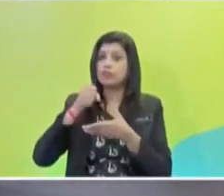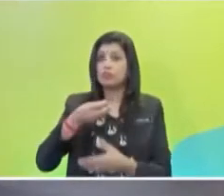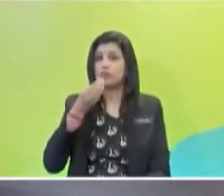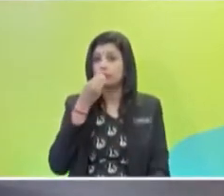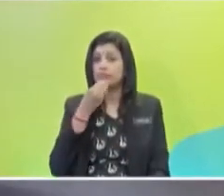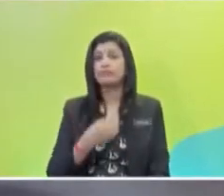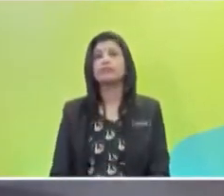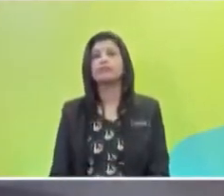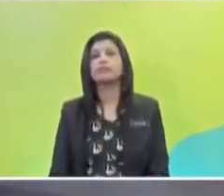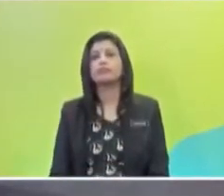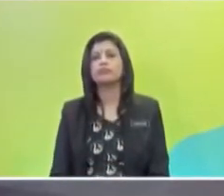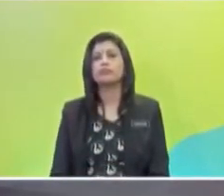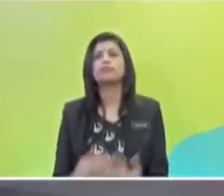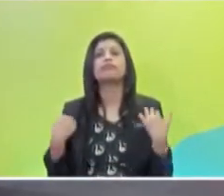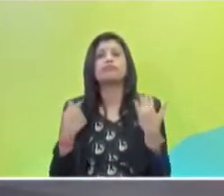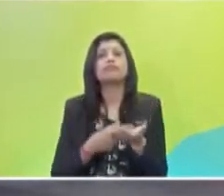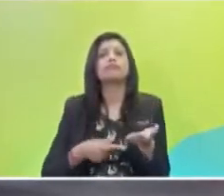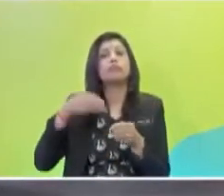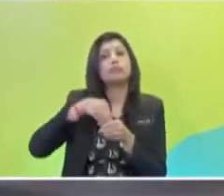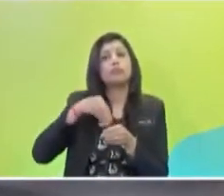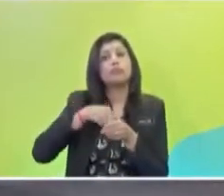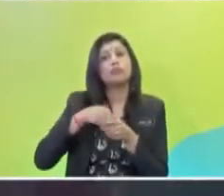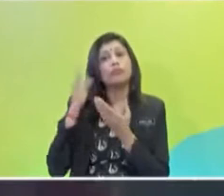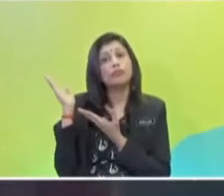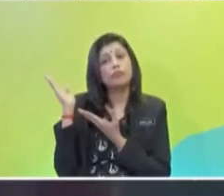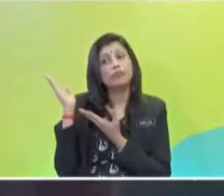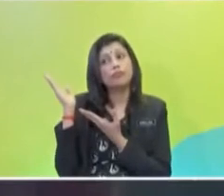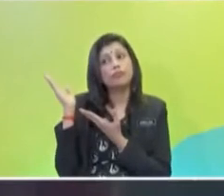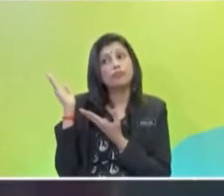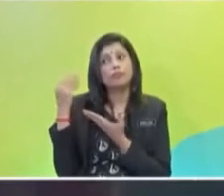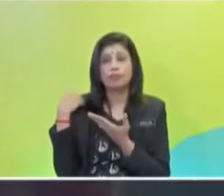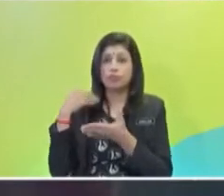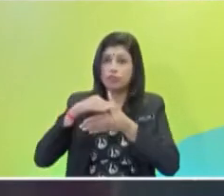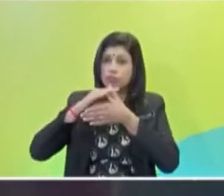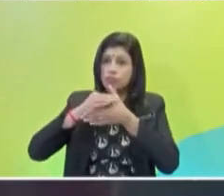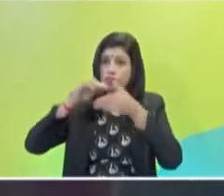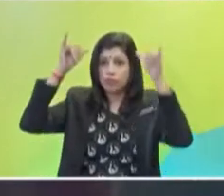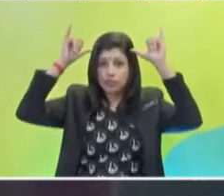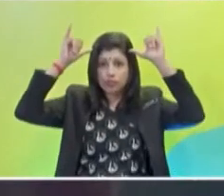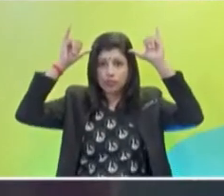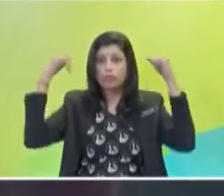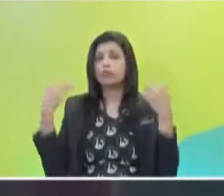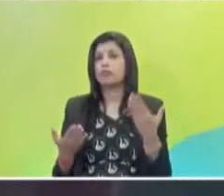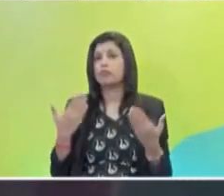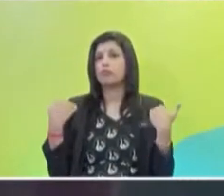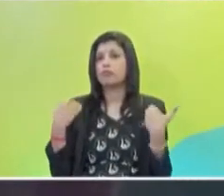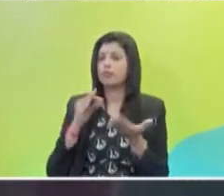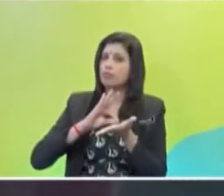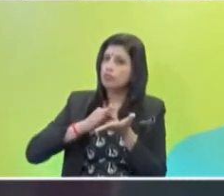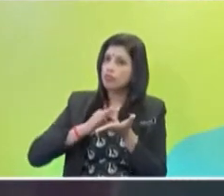Apa kandungan dalam menu tersebut? Ada daging, ada ayam,